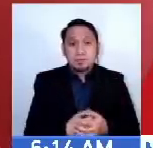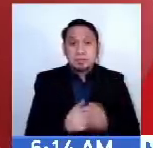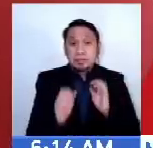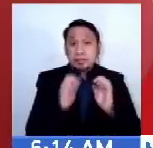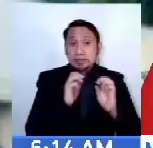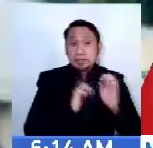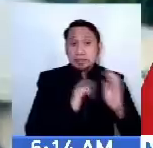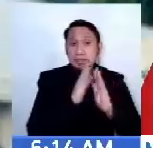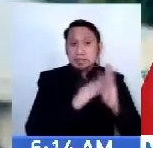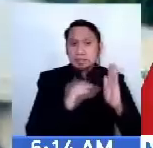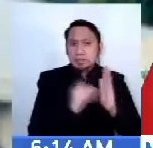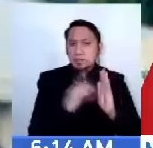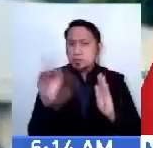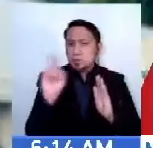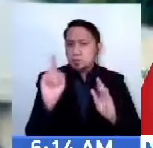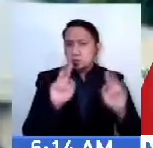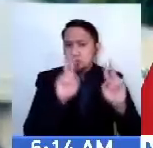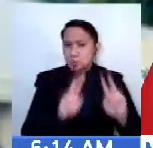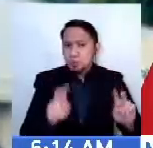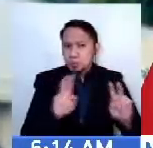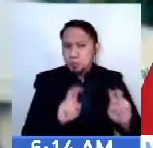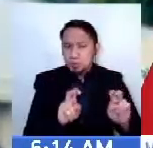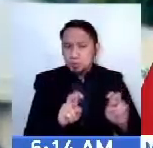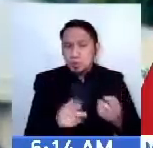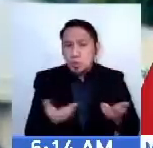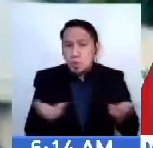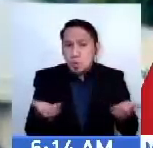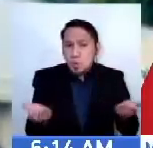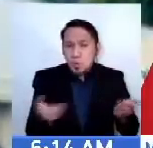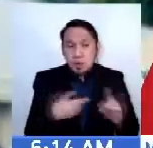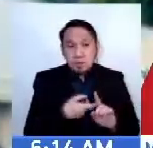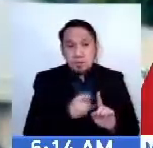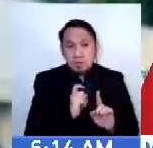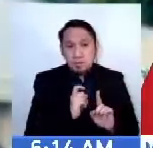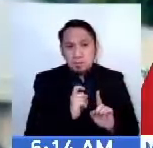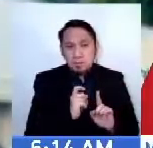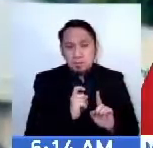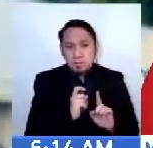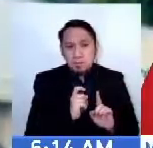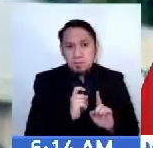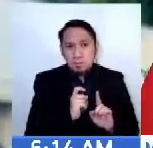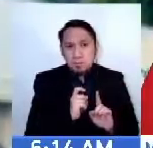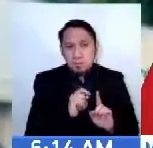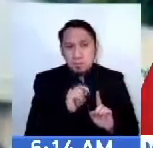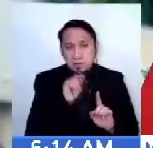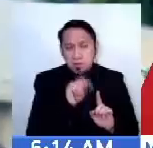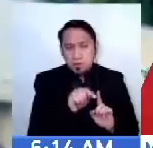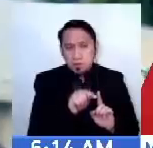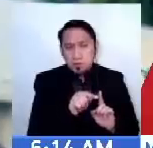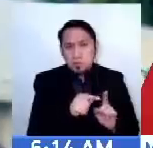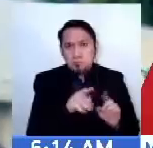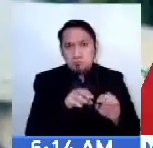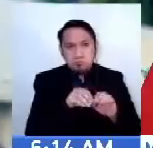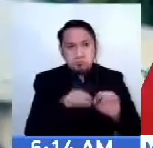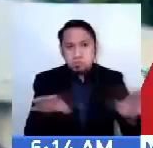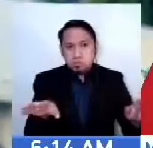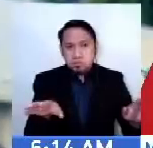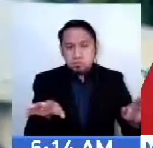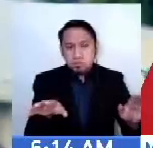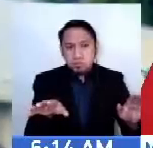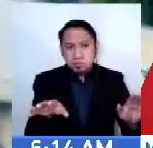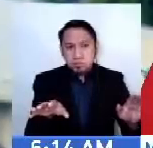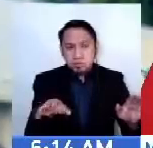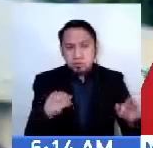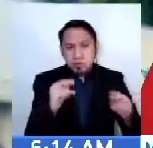Zealand? Galing ba doon o dito ginawa yung ganyang pagmamanipula ng balita? Wala pa pong